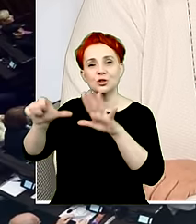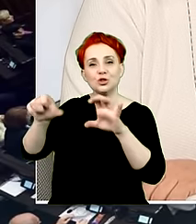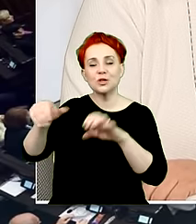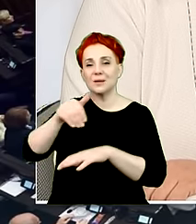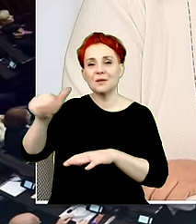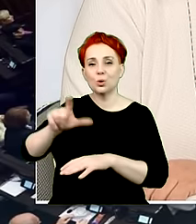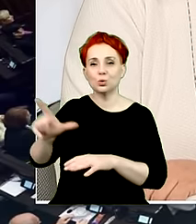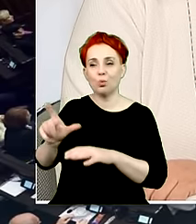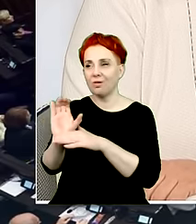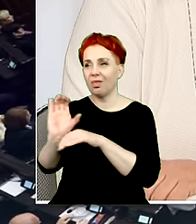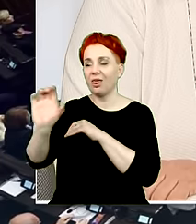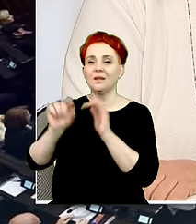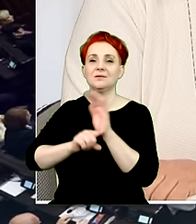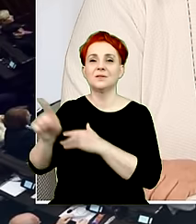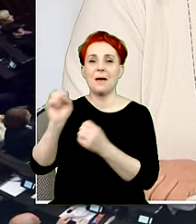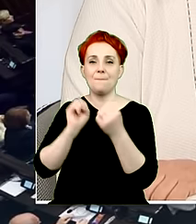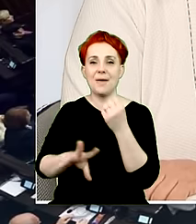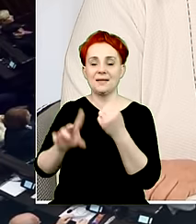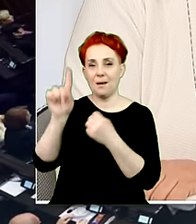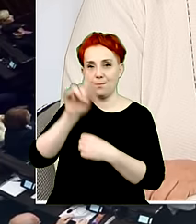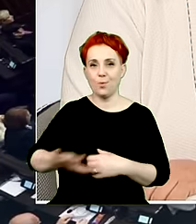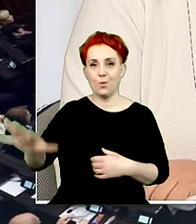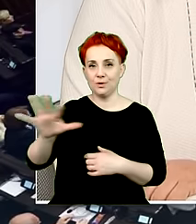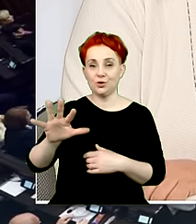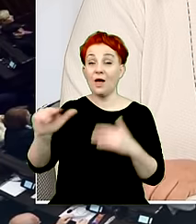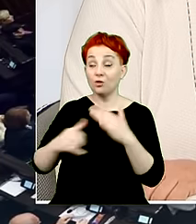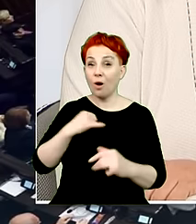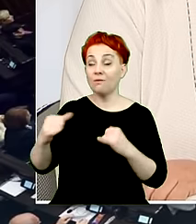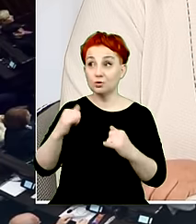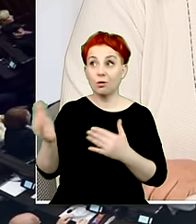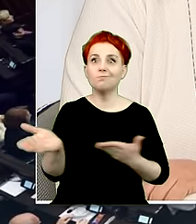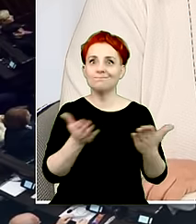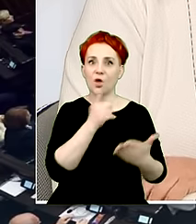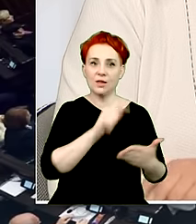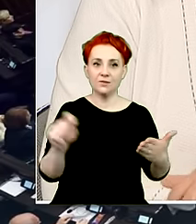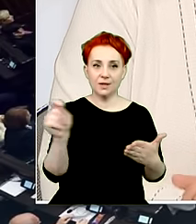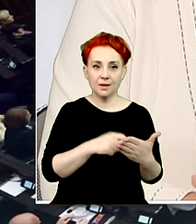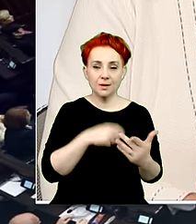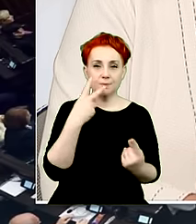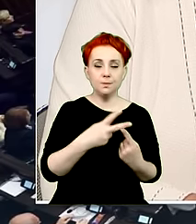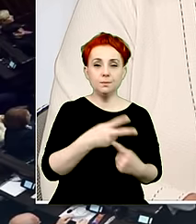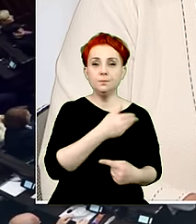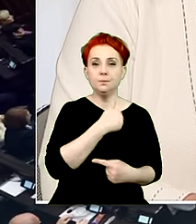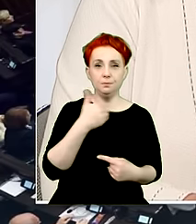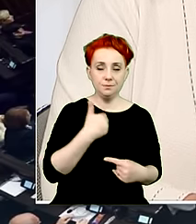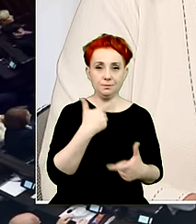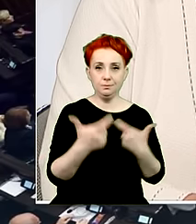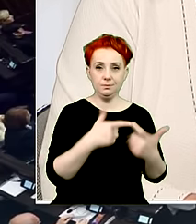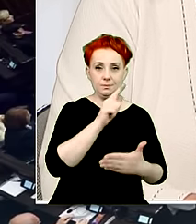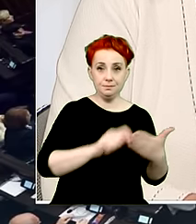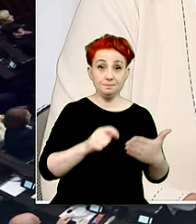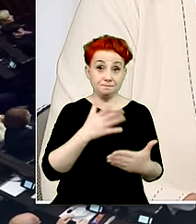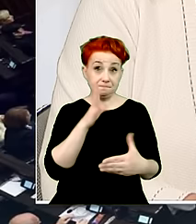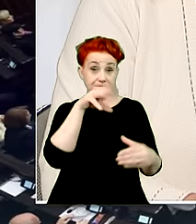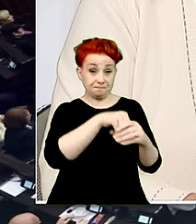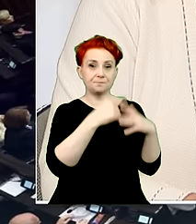na media publiczne. Te media, które postawił nowy rząd w stan likwidacji. Telewizja Polska, którą się likwiduje, w której miałem przyjemność przez